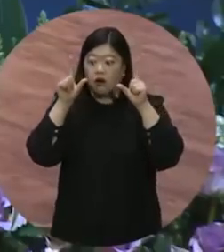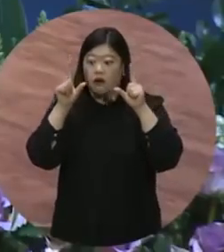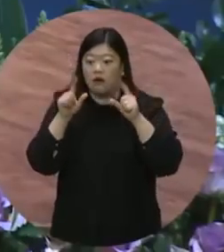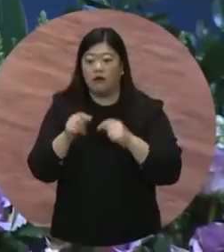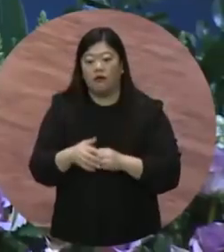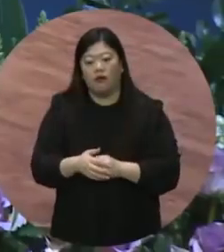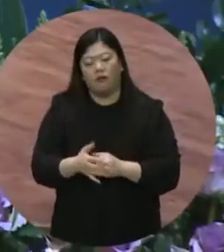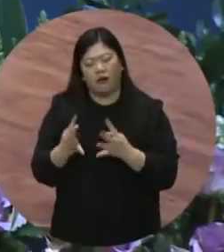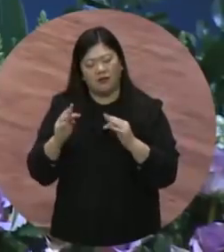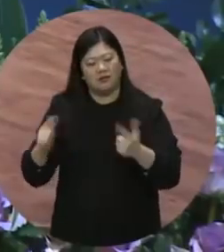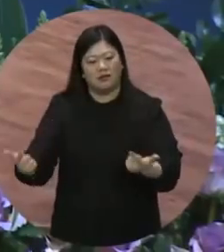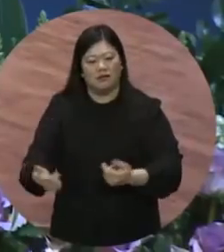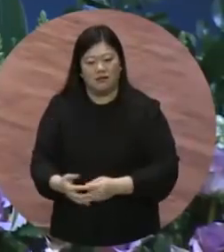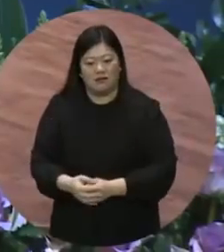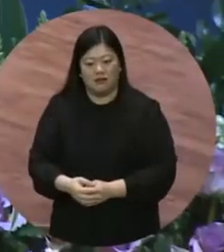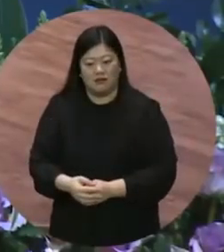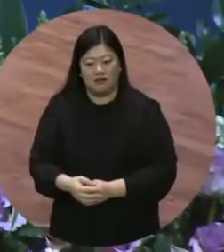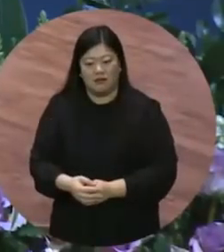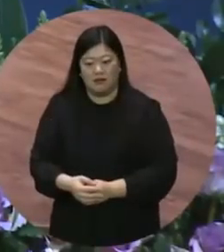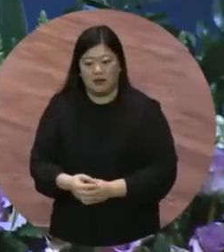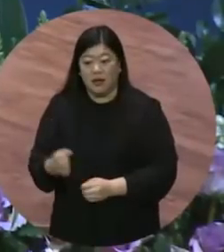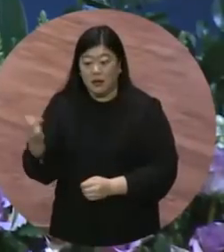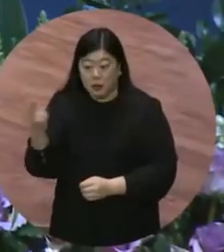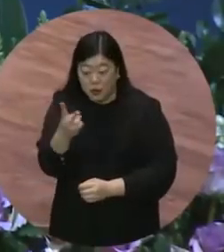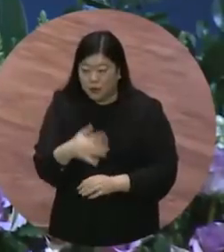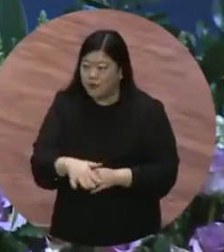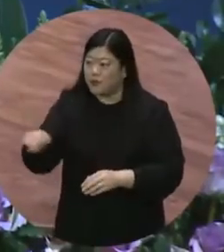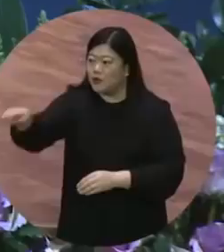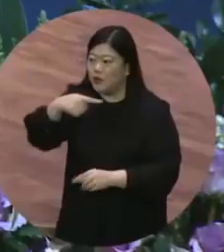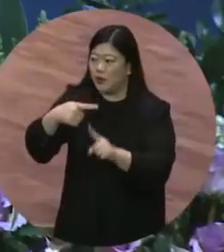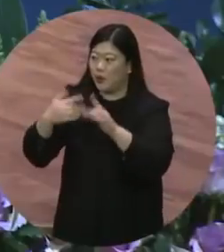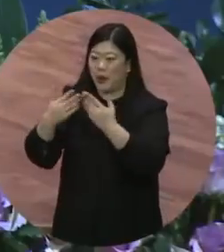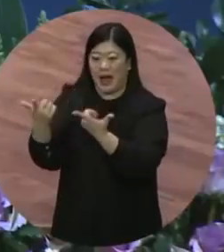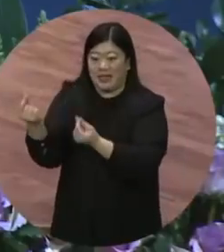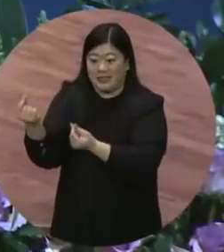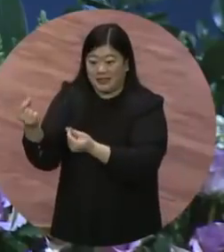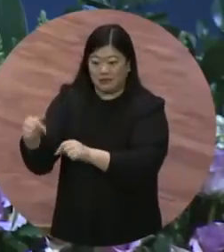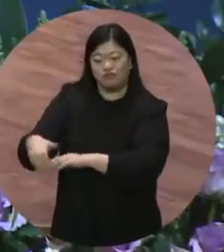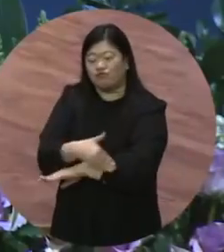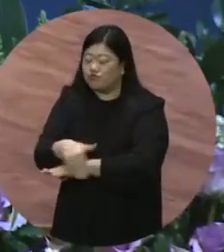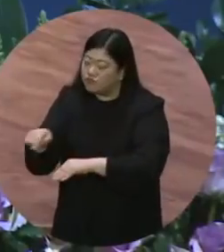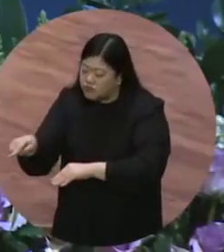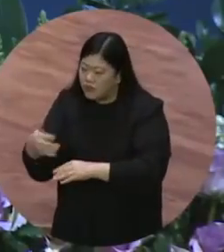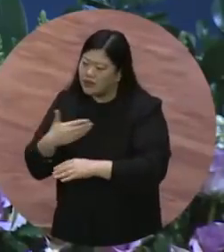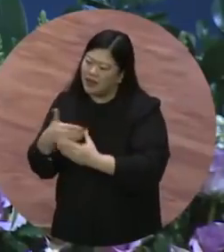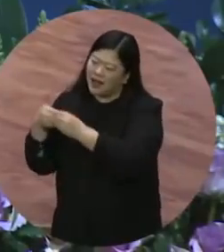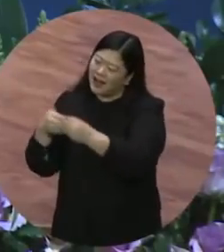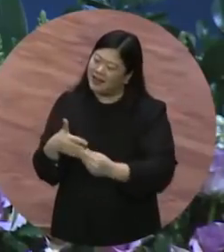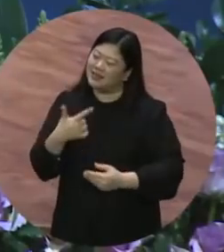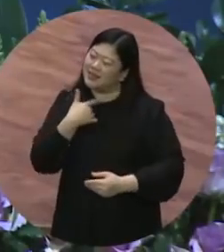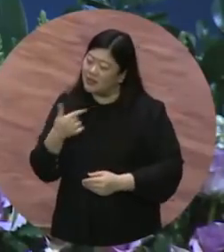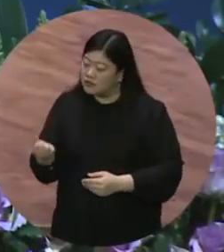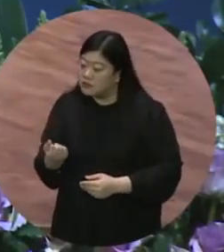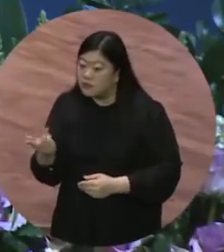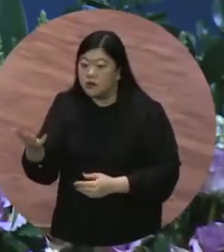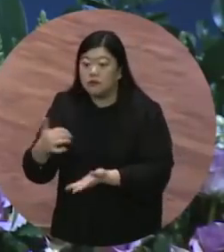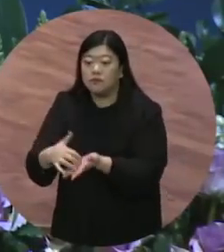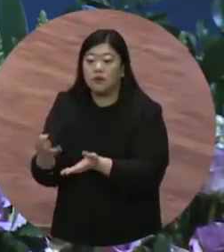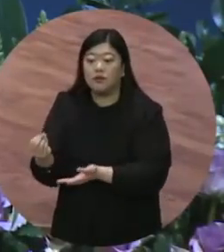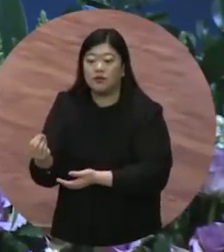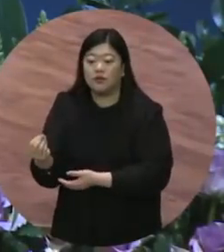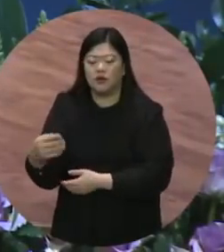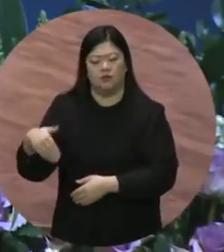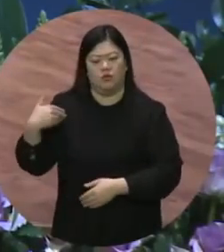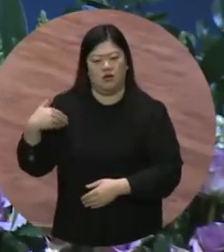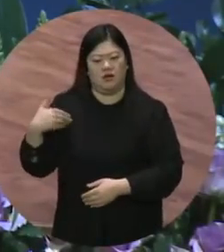내가 예배를 드린다. 몇 명이나 되겠습니까? 이 말은 사명이 있는 거예요. 하나님, 우리 모두가 절대 제자가 되기를